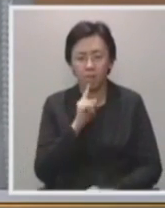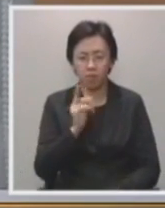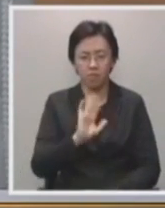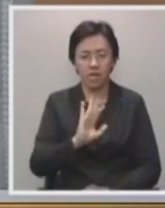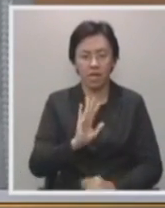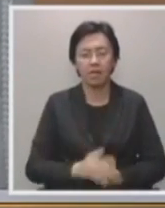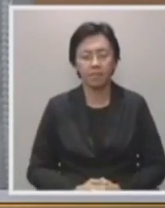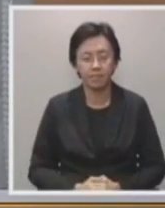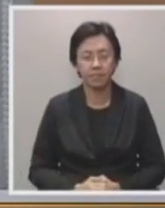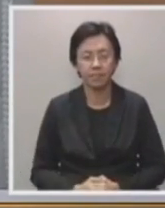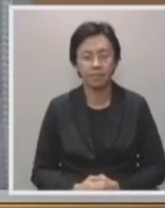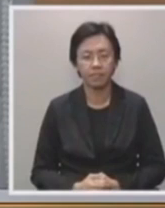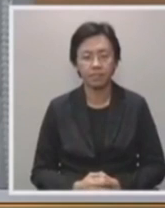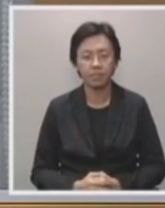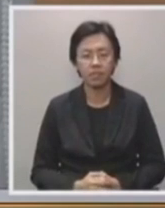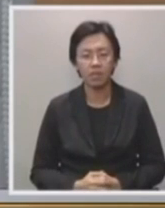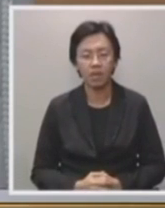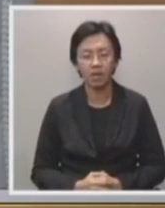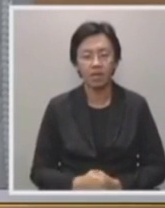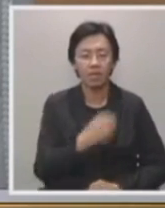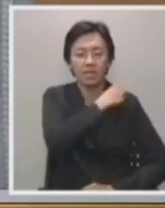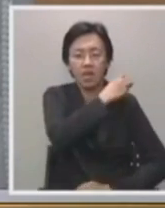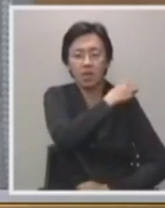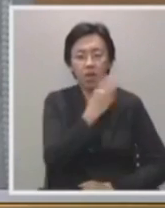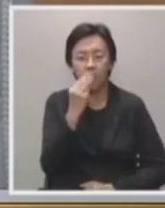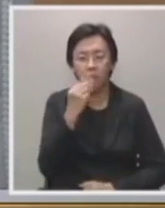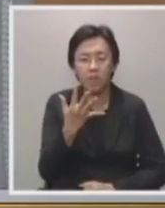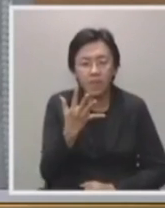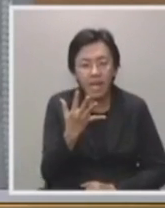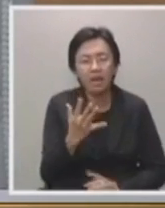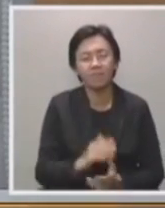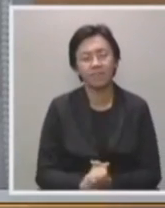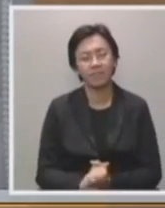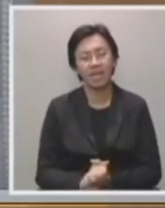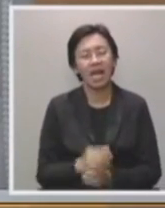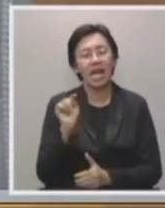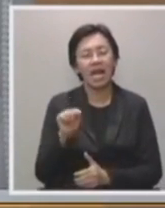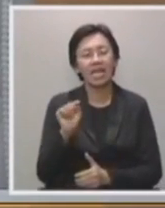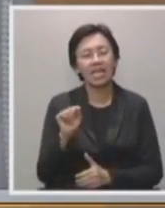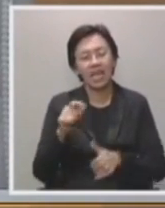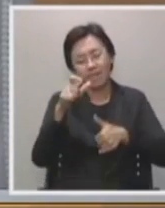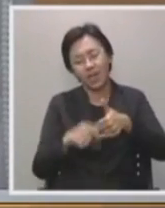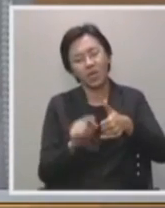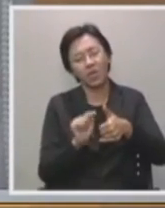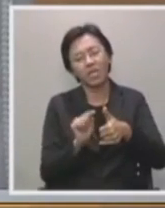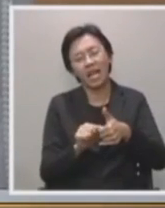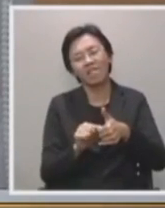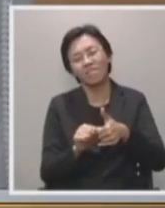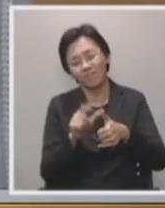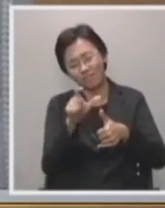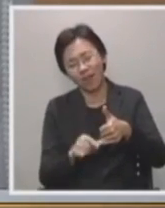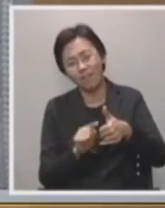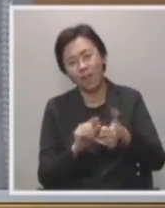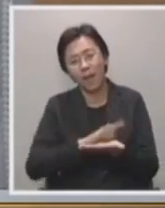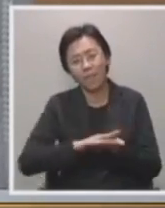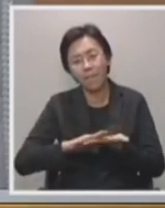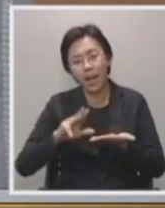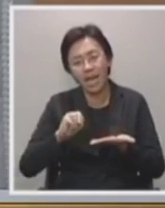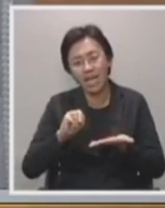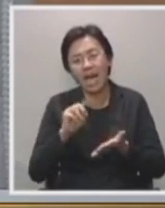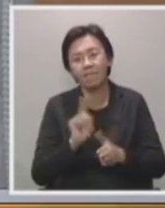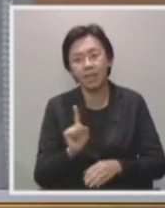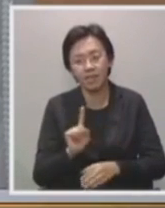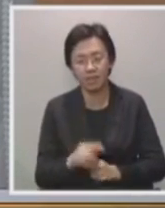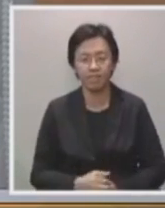แต่ว่าไม่เรียกยศนี่ก็ถือว่าเป็นเรื่องคนผู้นั้นที่ผมบอกว่ามารยาทของคนคนนั้น